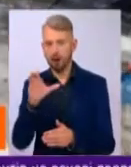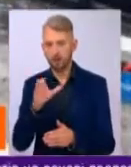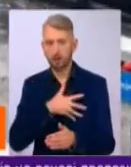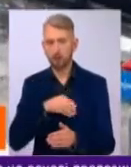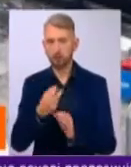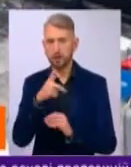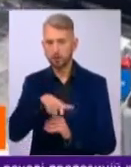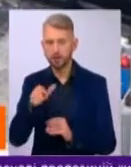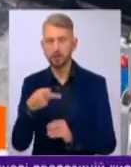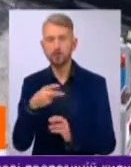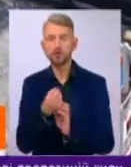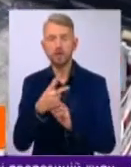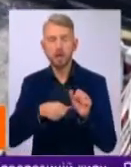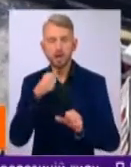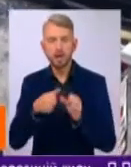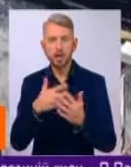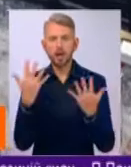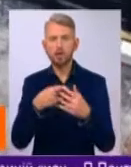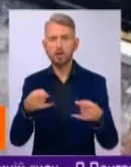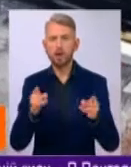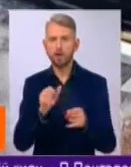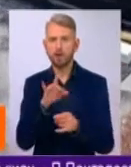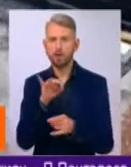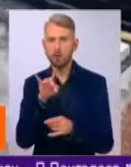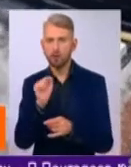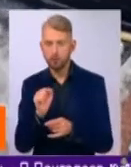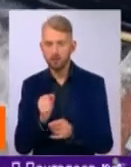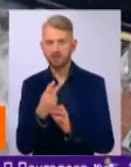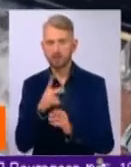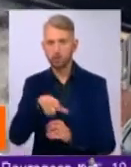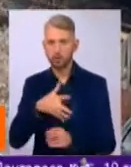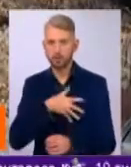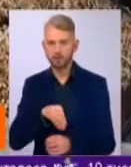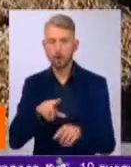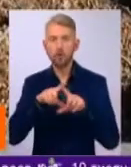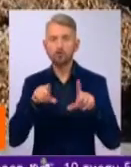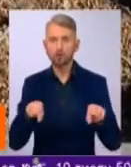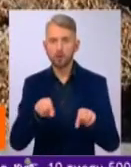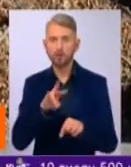людей. 2012. Кінотеатр в Аврорі. 12 загиблих. Школа Сенді Хук,